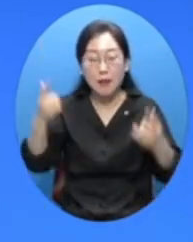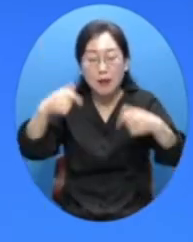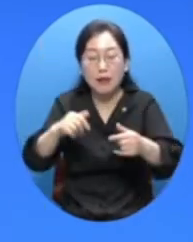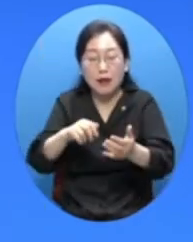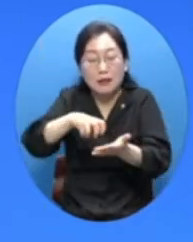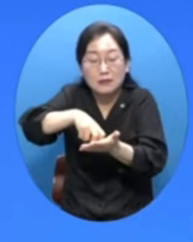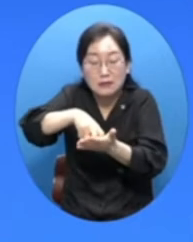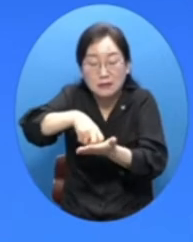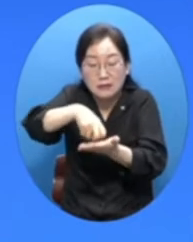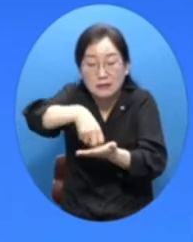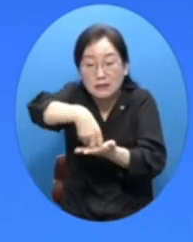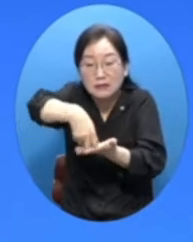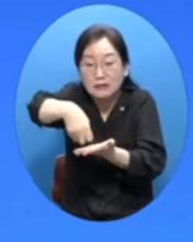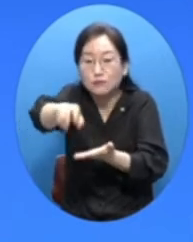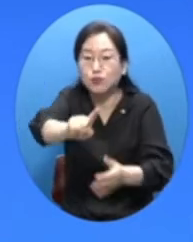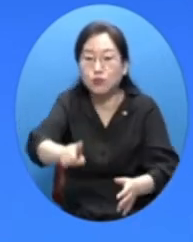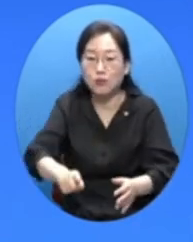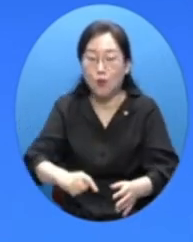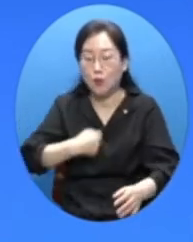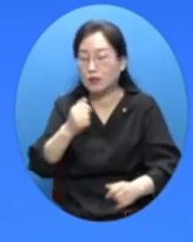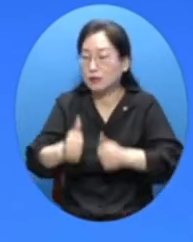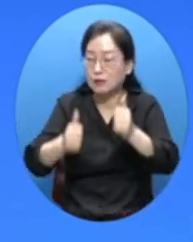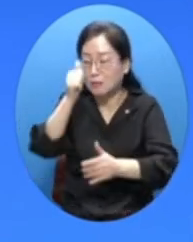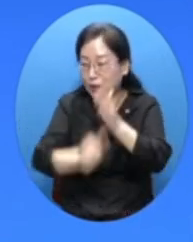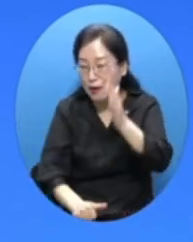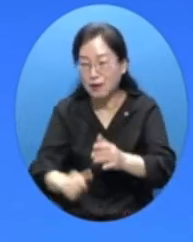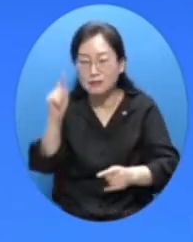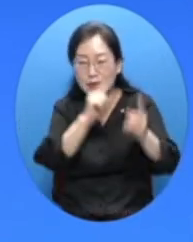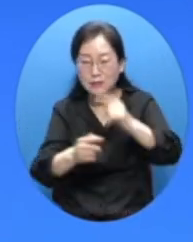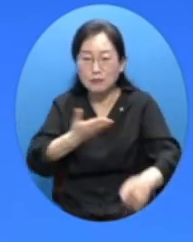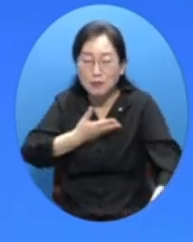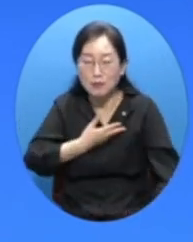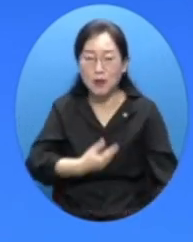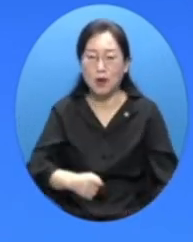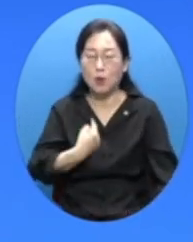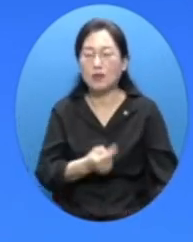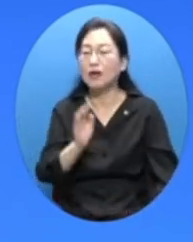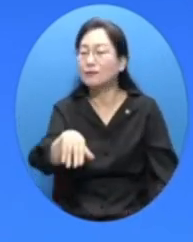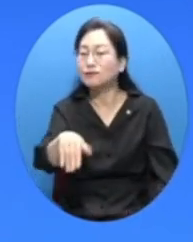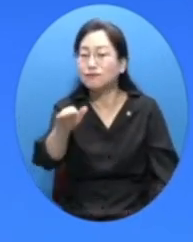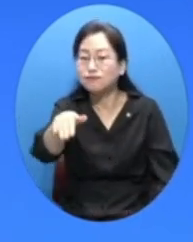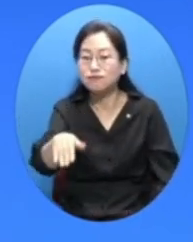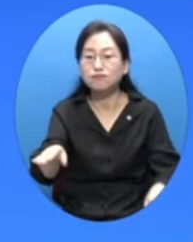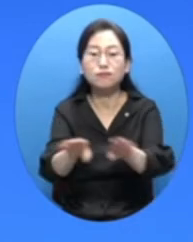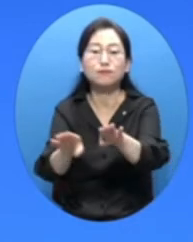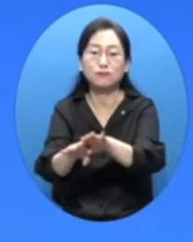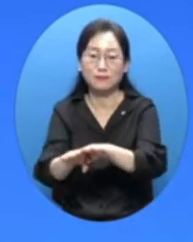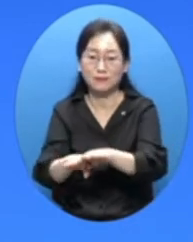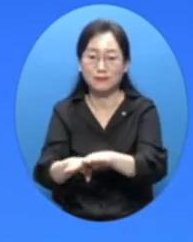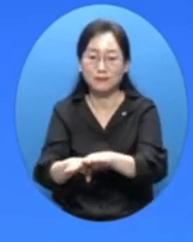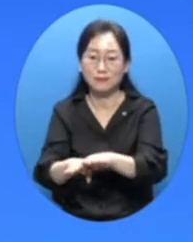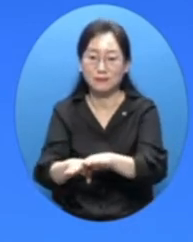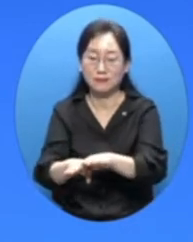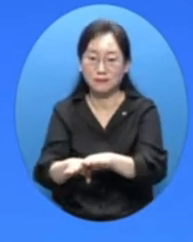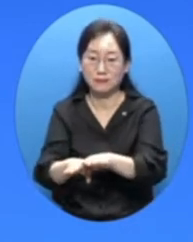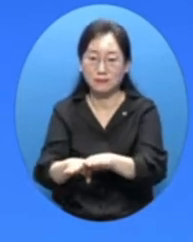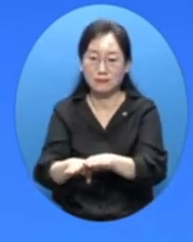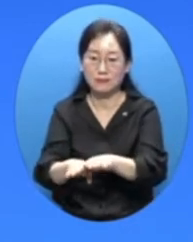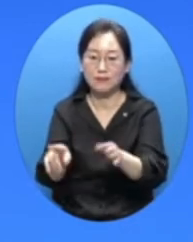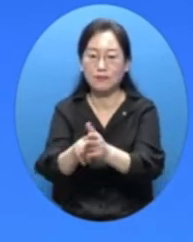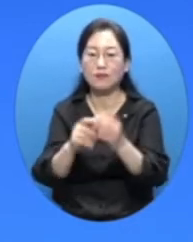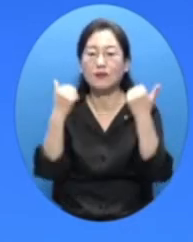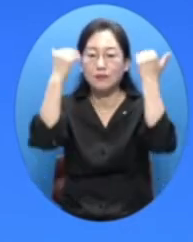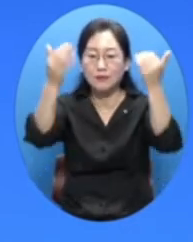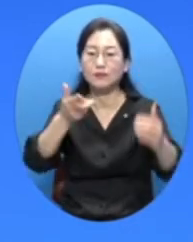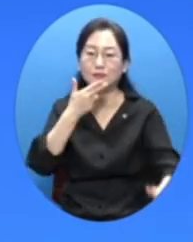기어다니니까 혼자 시험을 들고 혼자 상처받고 혼자 교회 나온다 하고 그렇게 되니까 믿음이 자라지